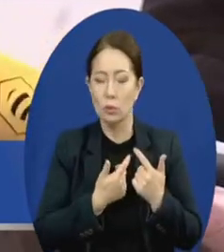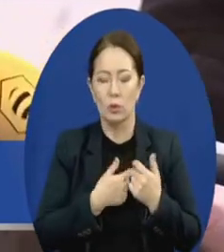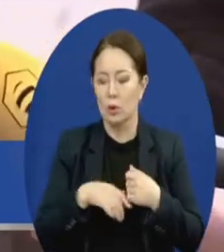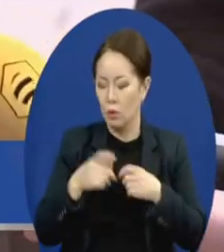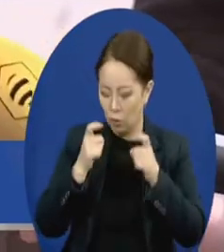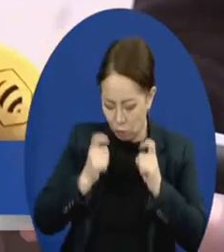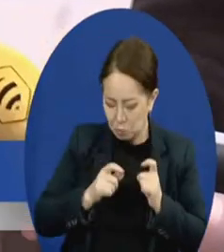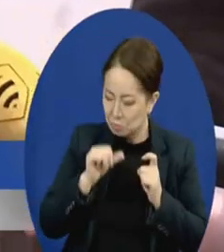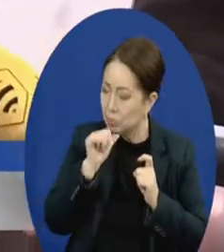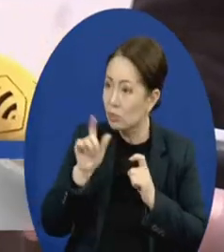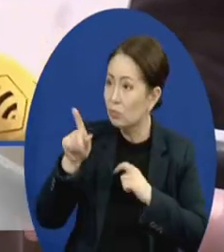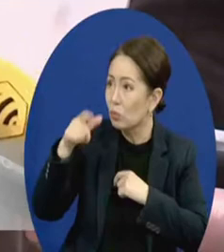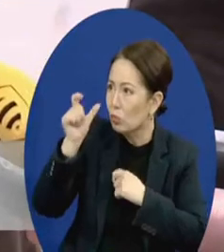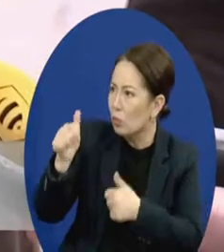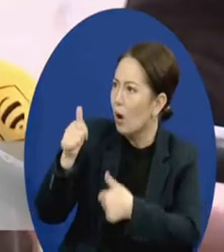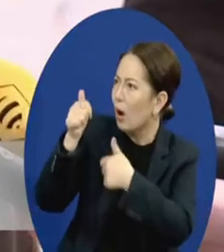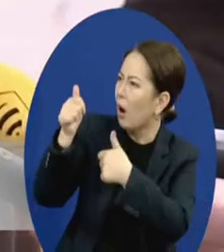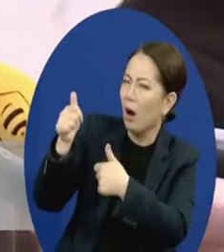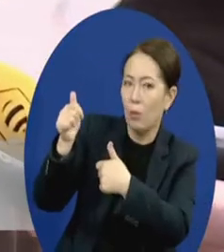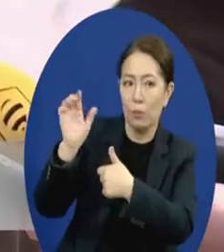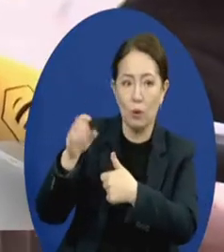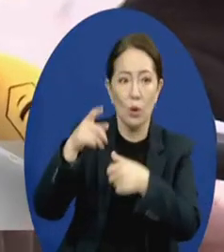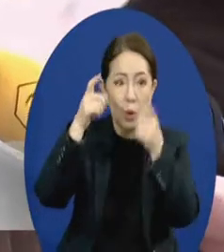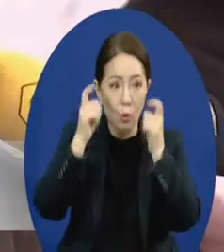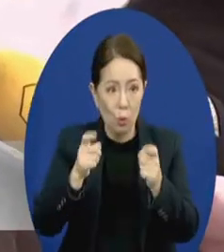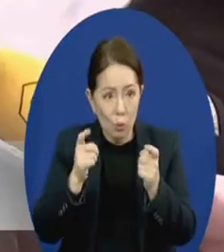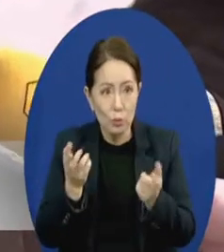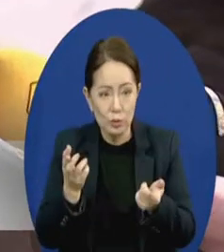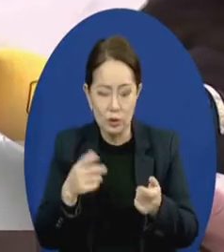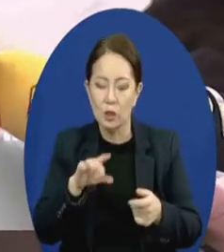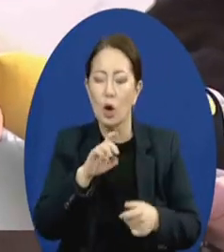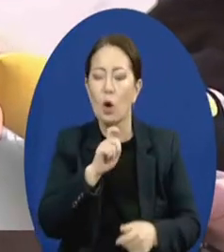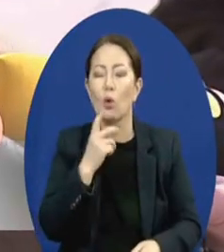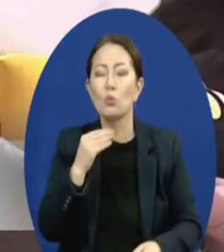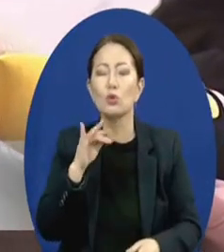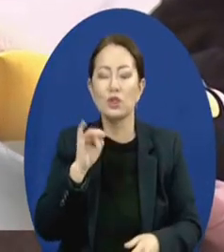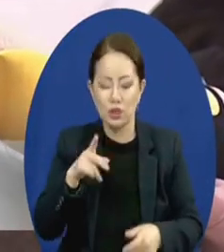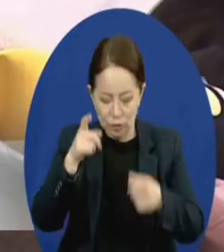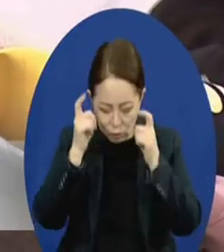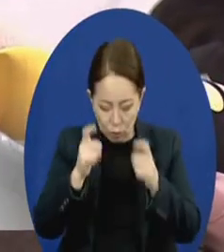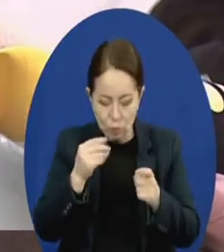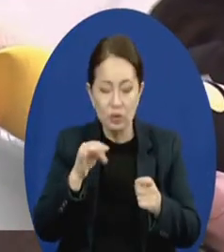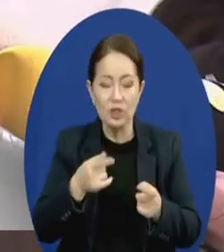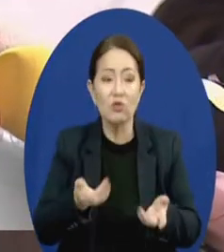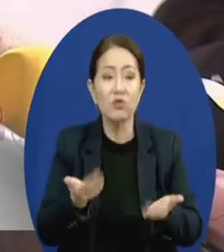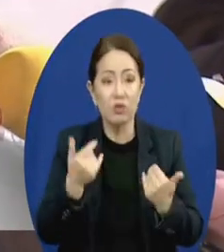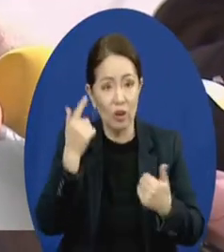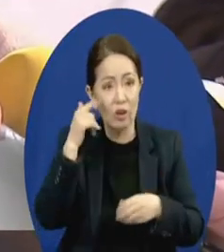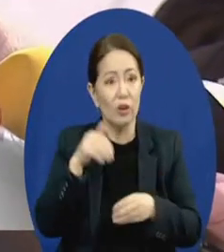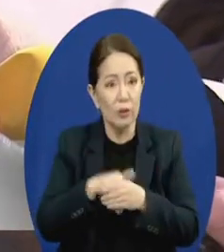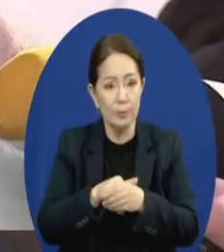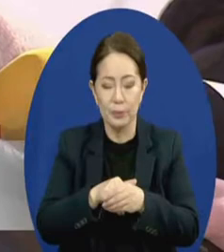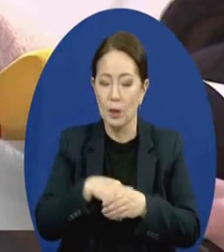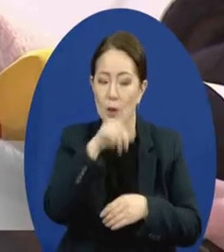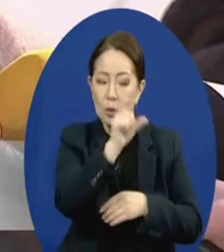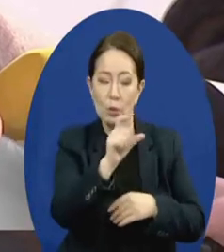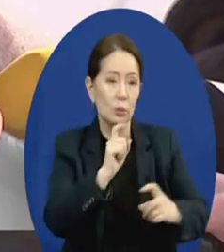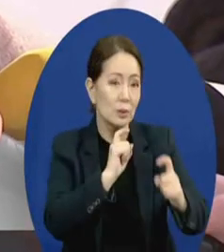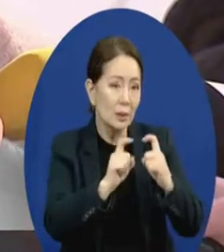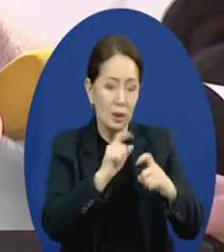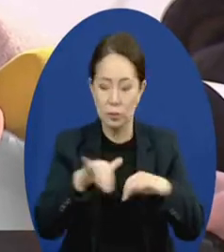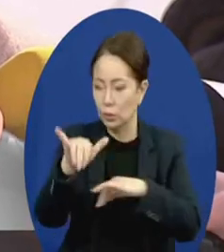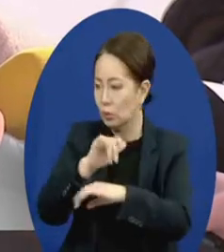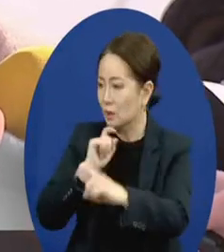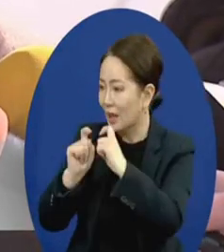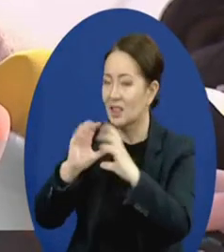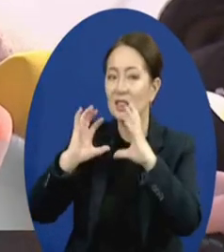бол хүмүүжил биш шүү дээ, тийм ээ. Хүмүүжил гэдэг нь их тийм энгийн утгаар нь ойлгохгүй нь. Бусдад харьцах, усрантай харьцах, дэлхийн